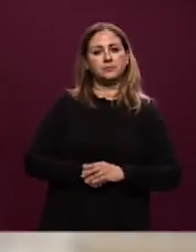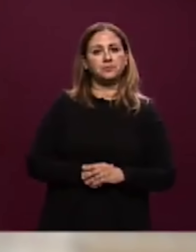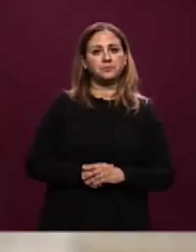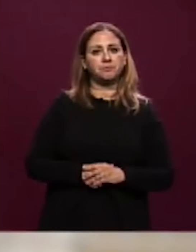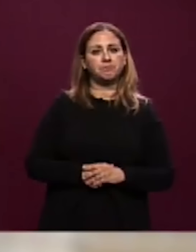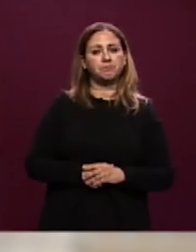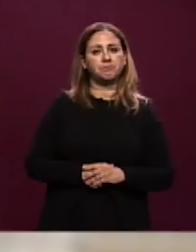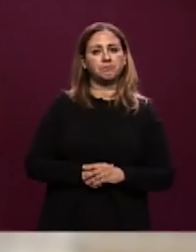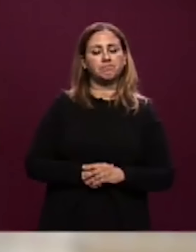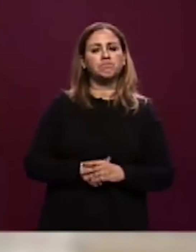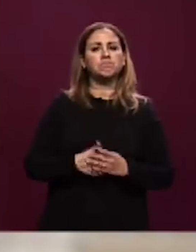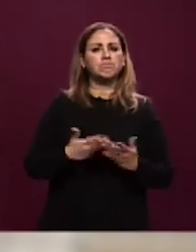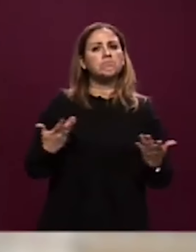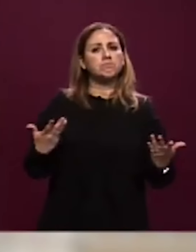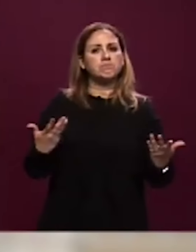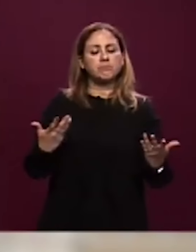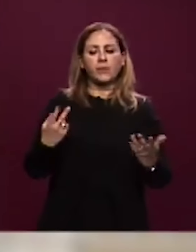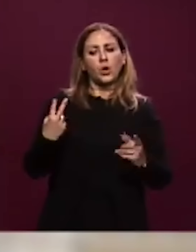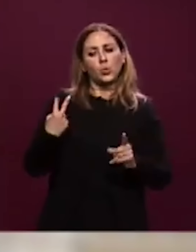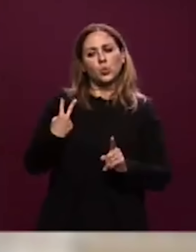Allora, per un paio d'anni